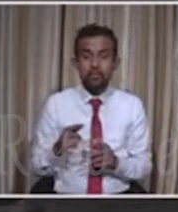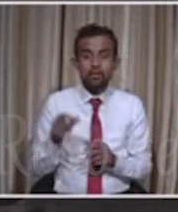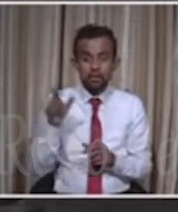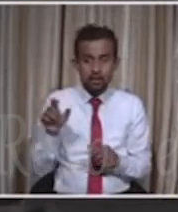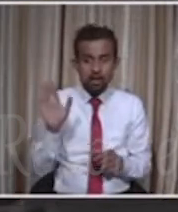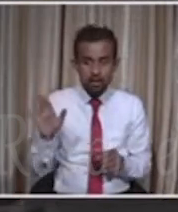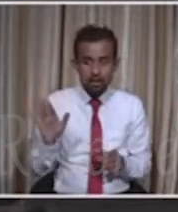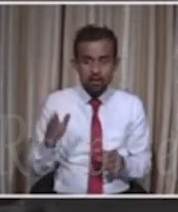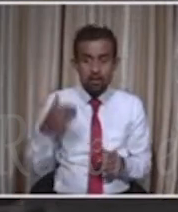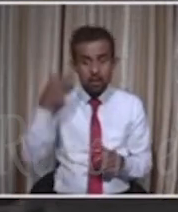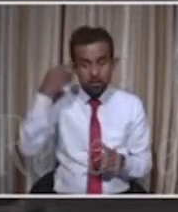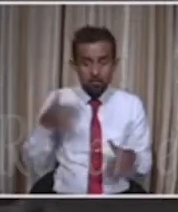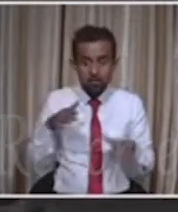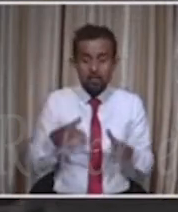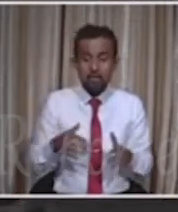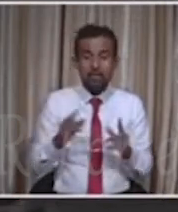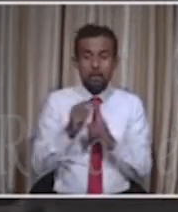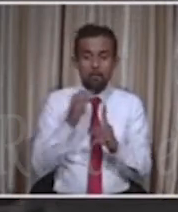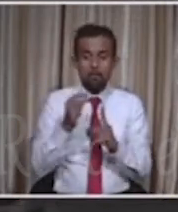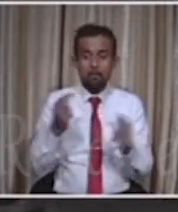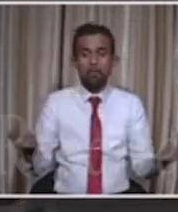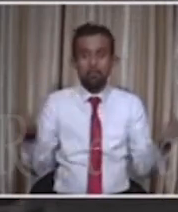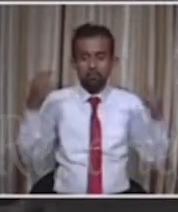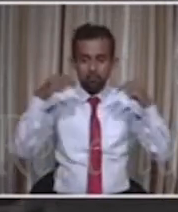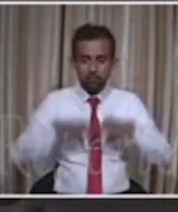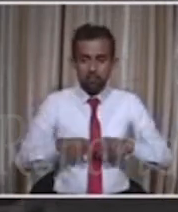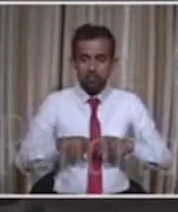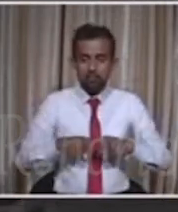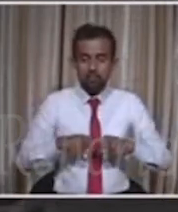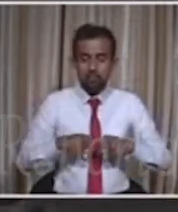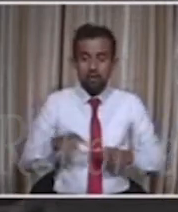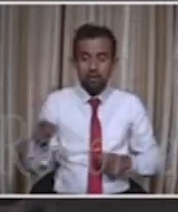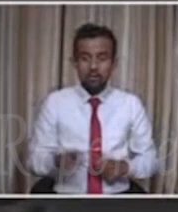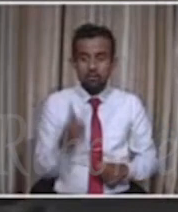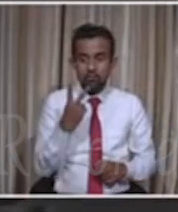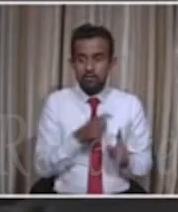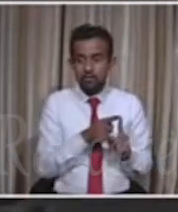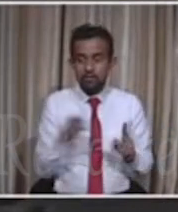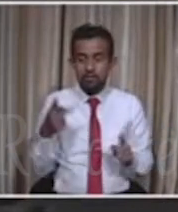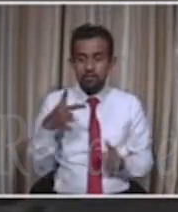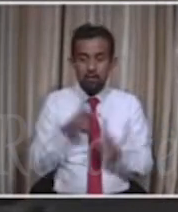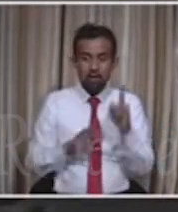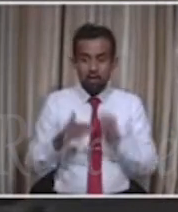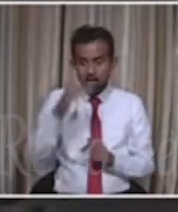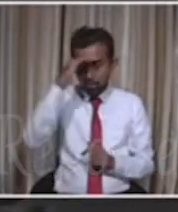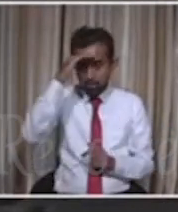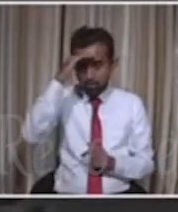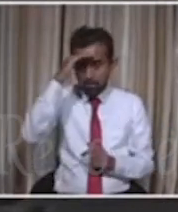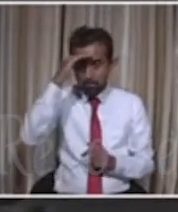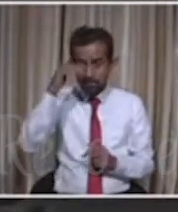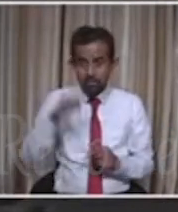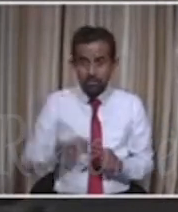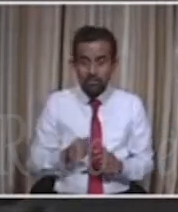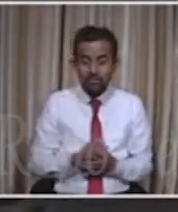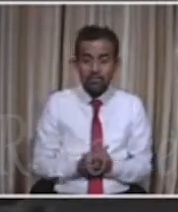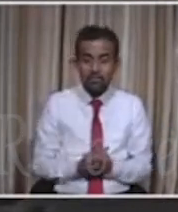නම් සොහොනේ නැගිටලා මේ දියවන්නාවට පණිනවා මොකද දවස් දෙකක් තිස්සේ නියෝජ්‍ය කතානායක නාඩගමට පැය